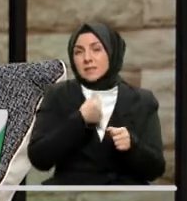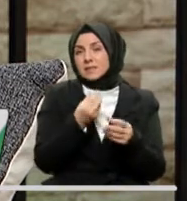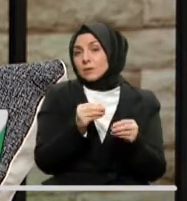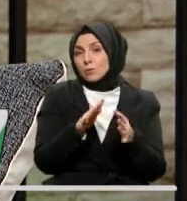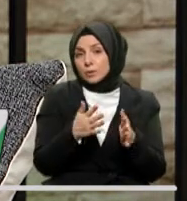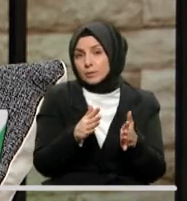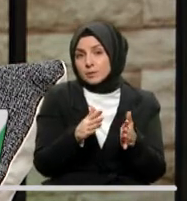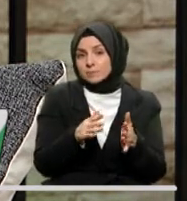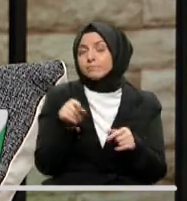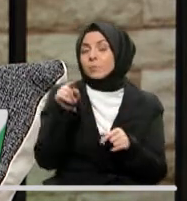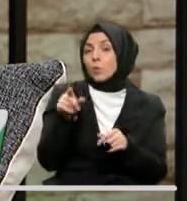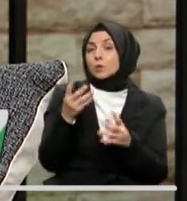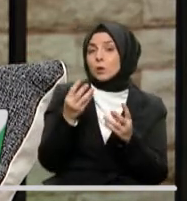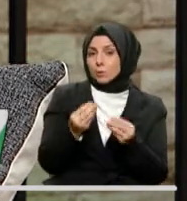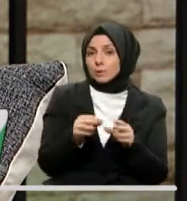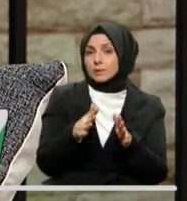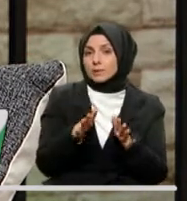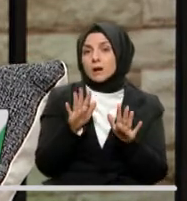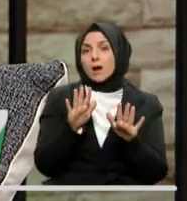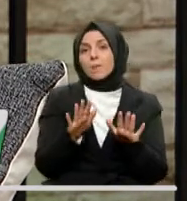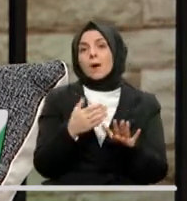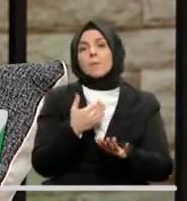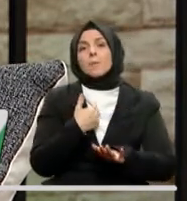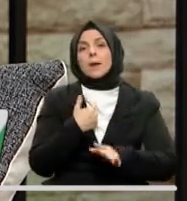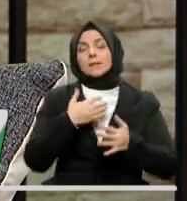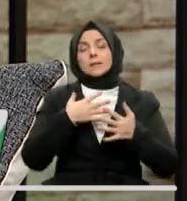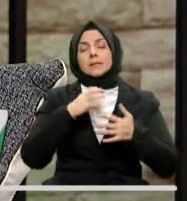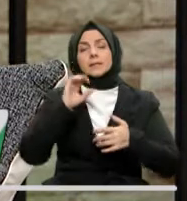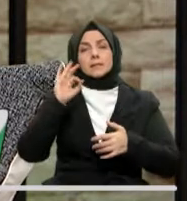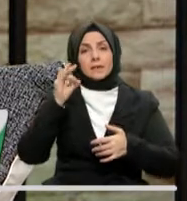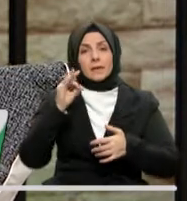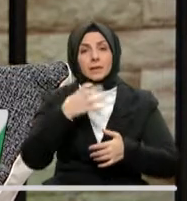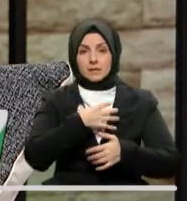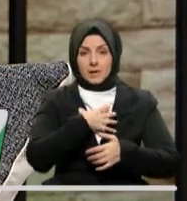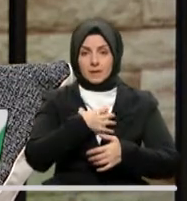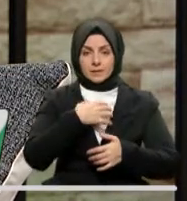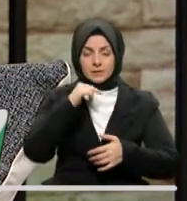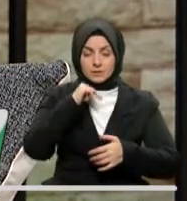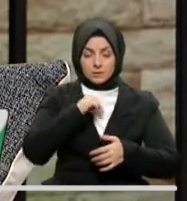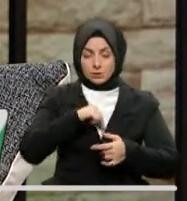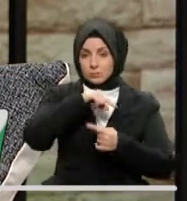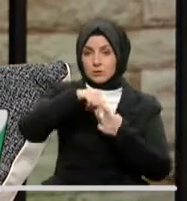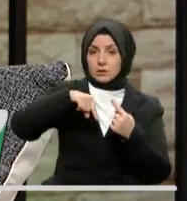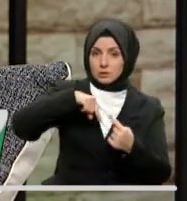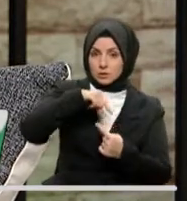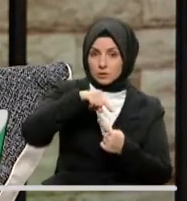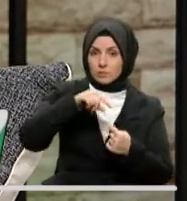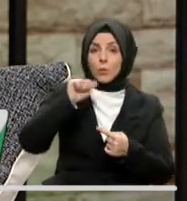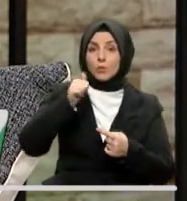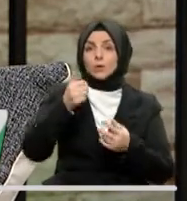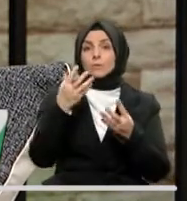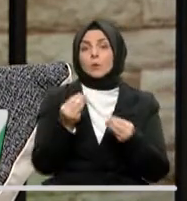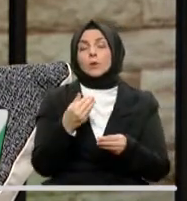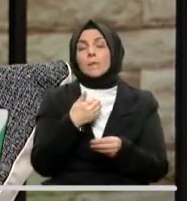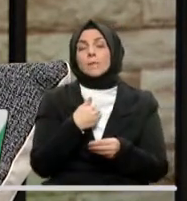onlarda olmasına rağmen ben değeri kendi içimde arayacağım çünkü Önemli olan benim kendime değer vermem Eğer ben